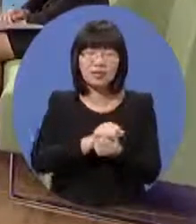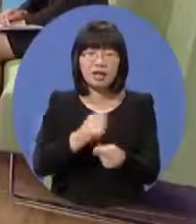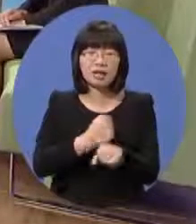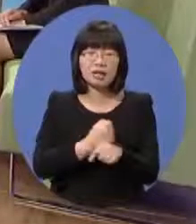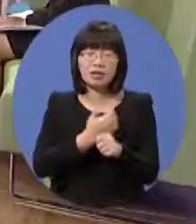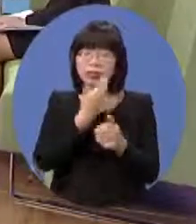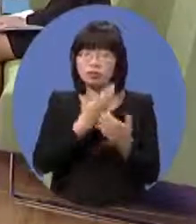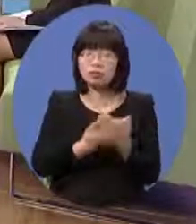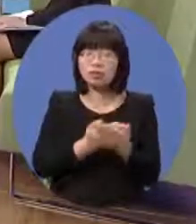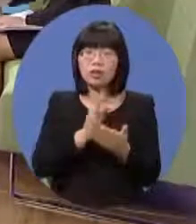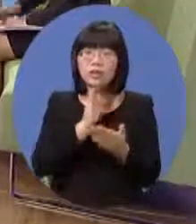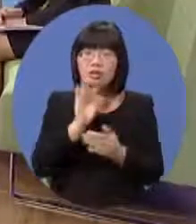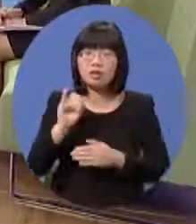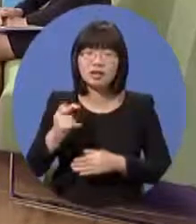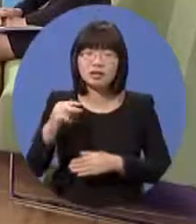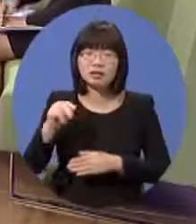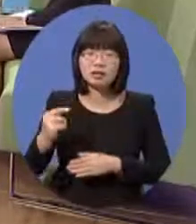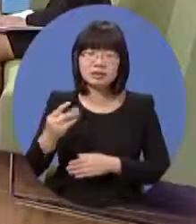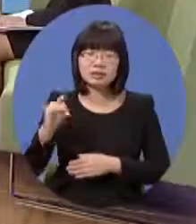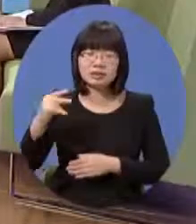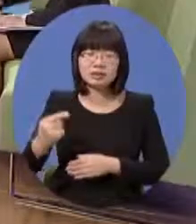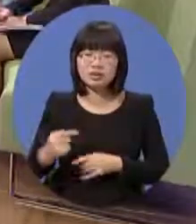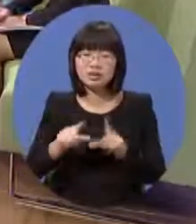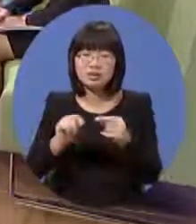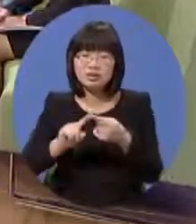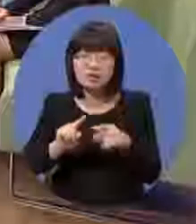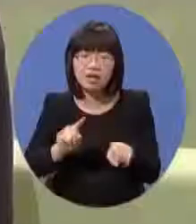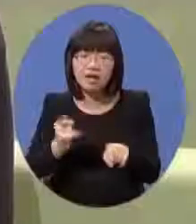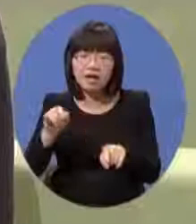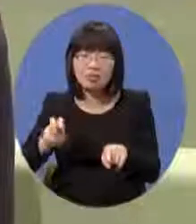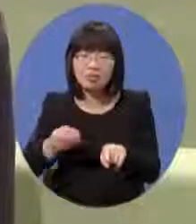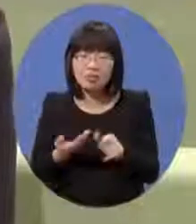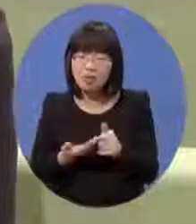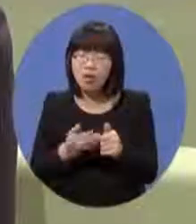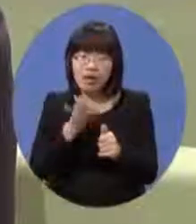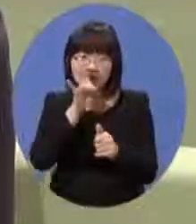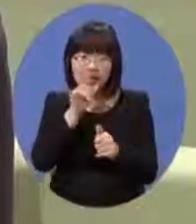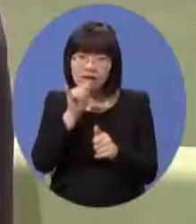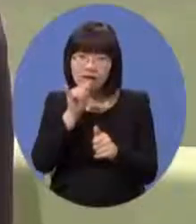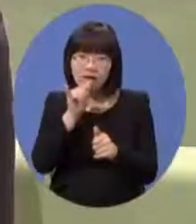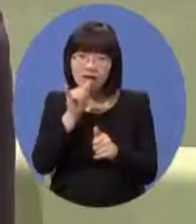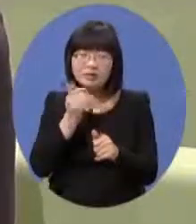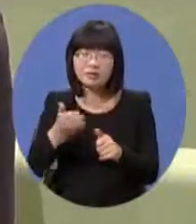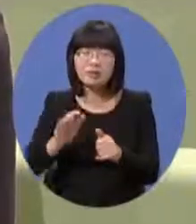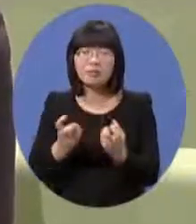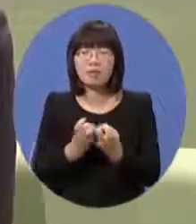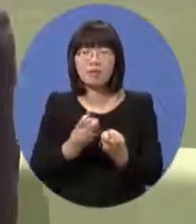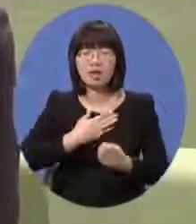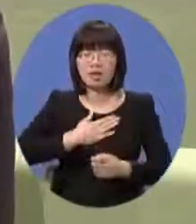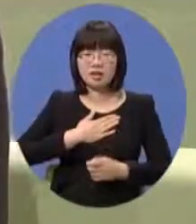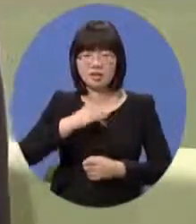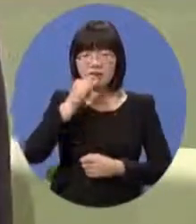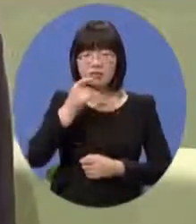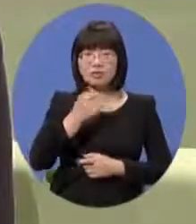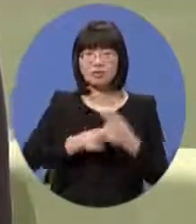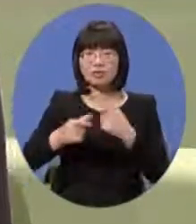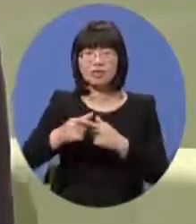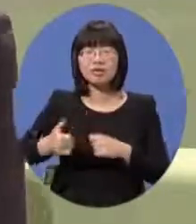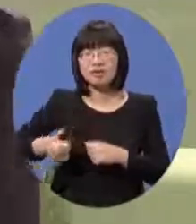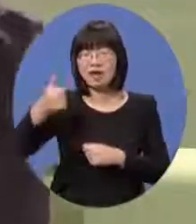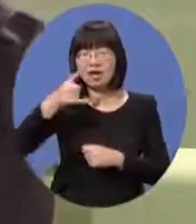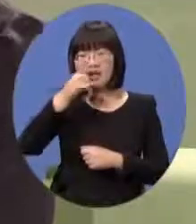게 중요하다. 인스턴트 식품을 먹을 때는 햄을 어떻게 안 먹일 수 있나요? 하지만 그럼요. 그렇게 방법을 알면 조금 더 나을